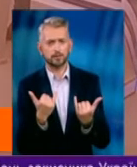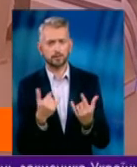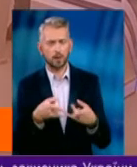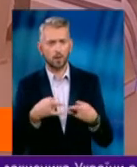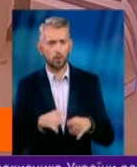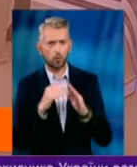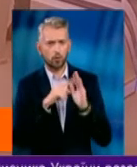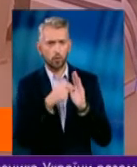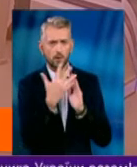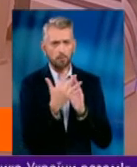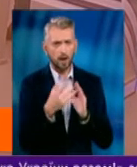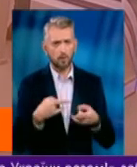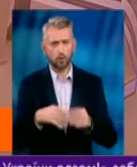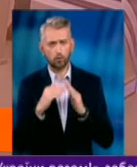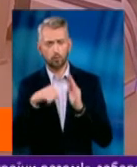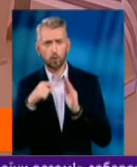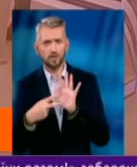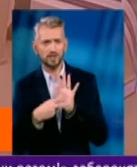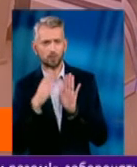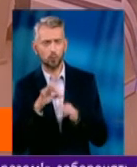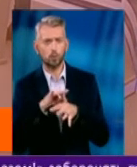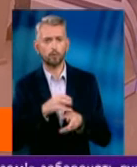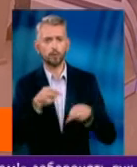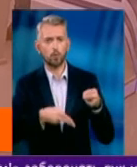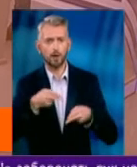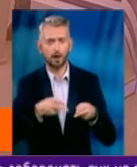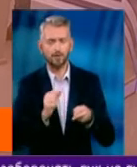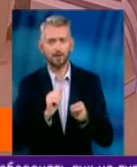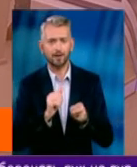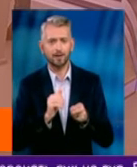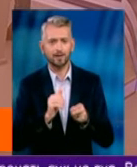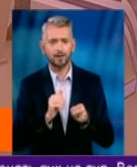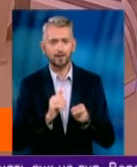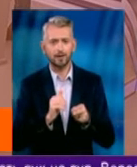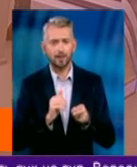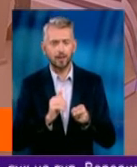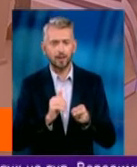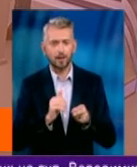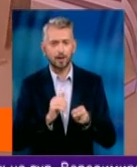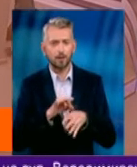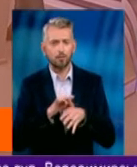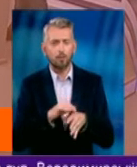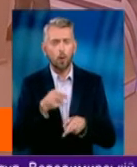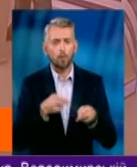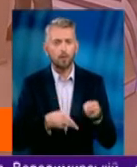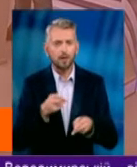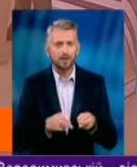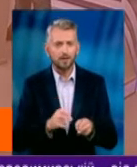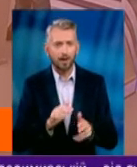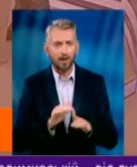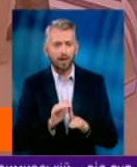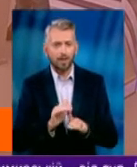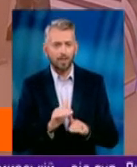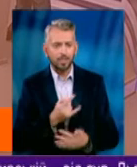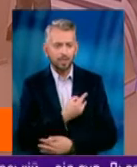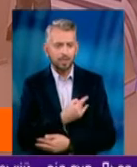в п'ятому пологовому будинку і в сьомому будуть проводитися операції на дітях, які ще проводяться операції дітям, які ще не народилися, для